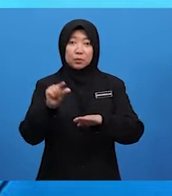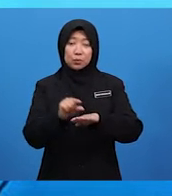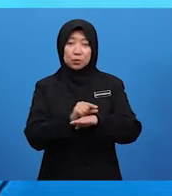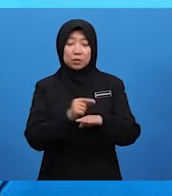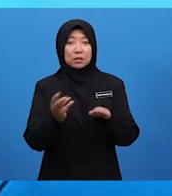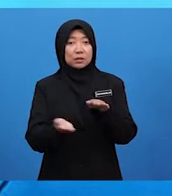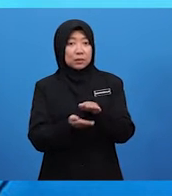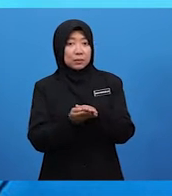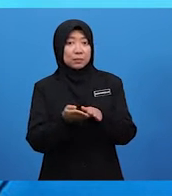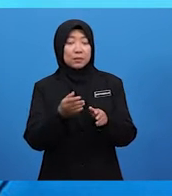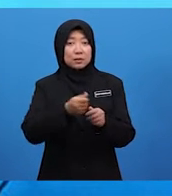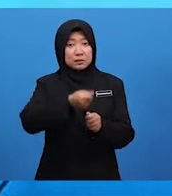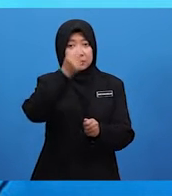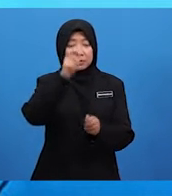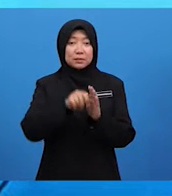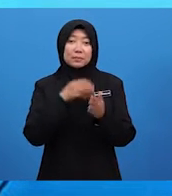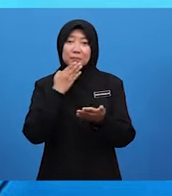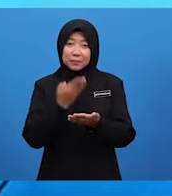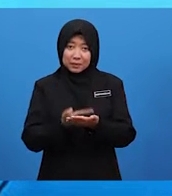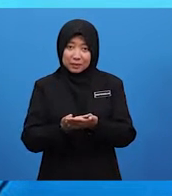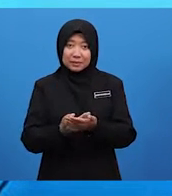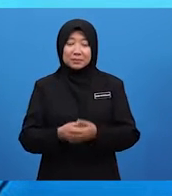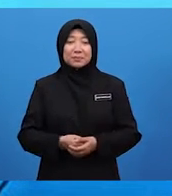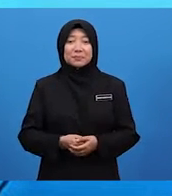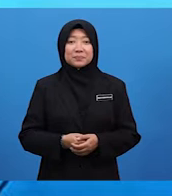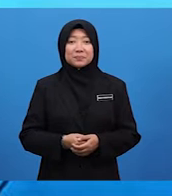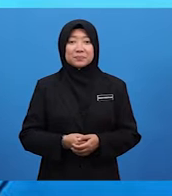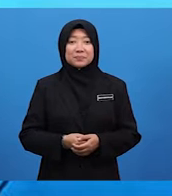zip adalah yang terbaik.